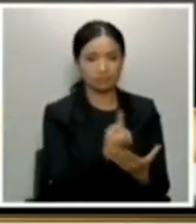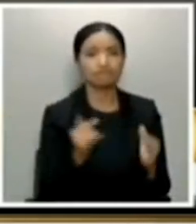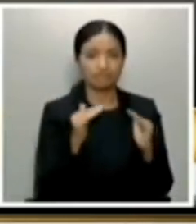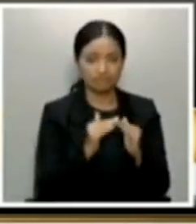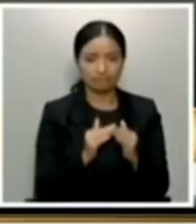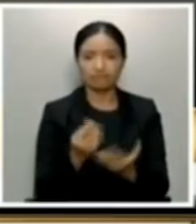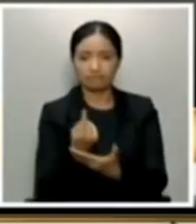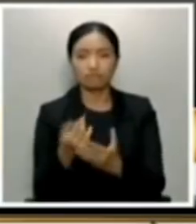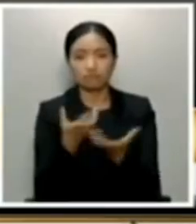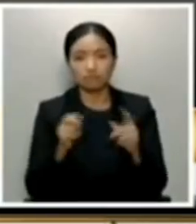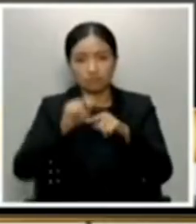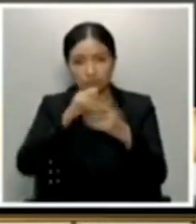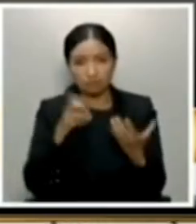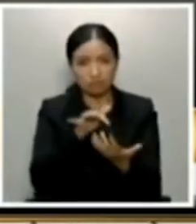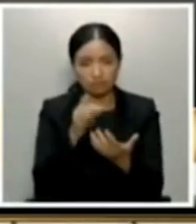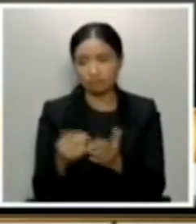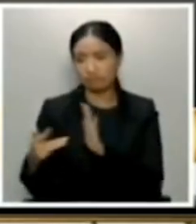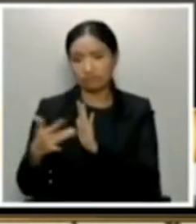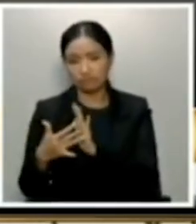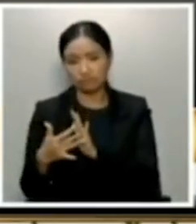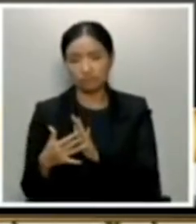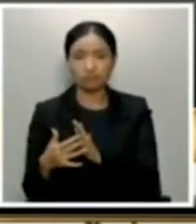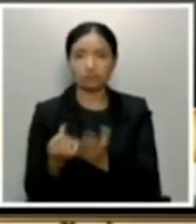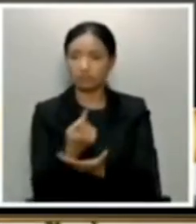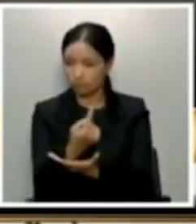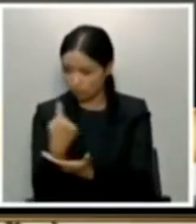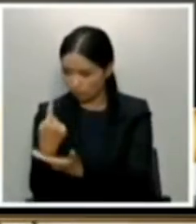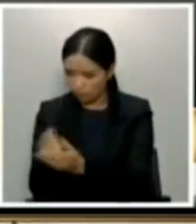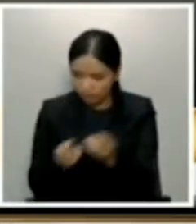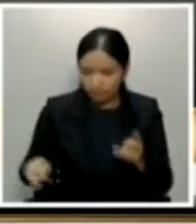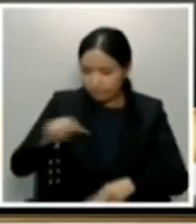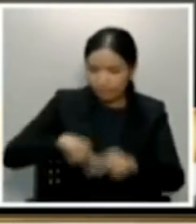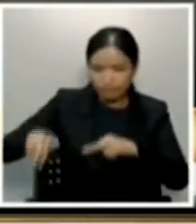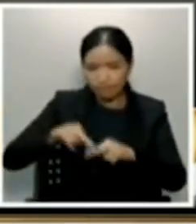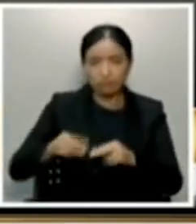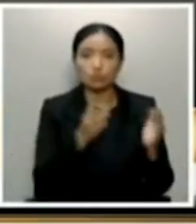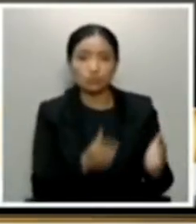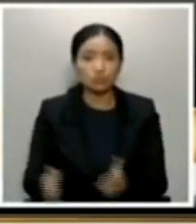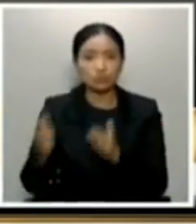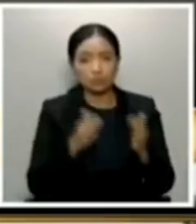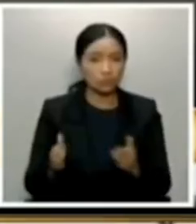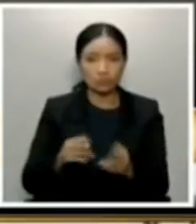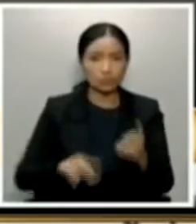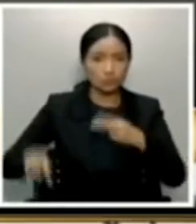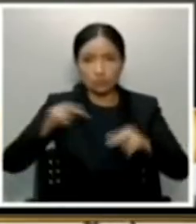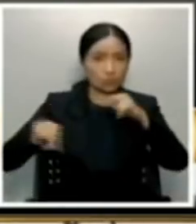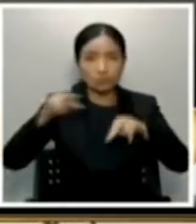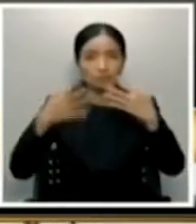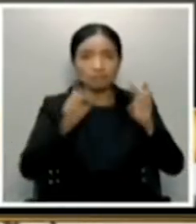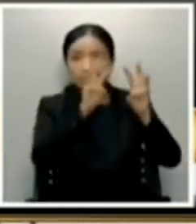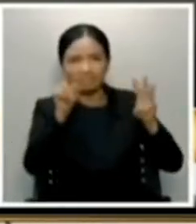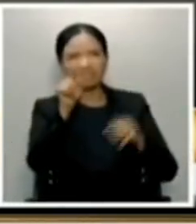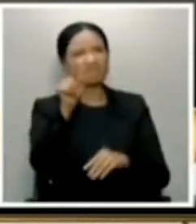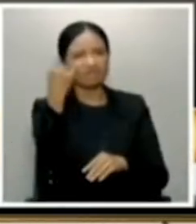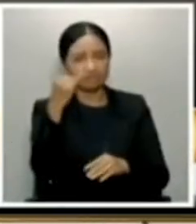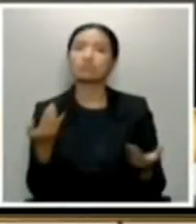นด้านสื่อสารมวลชนด้านเทคโนโลยีสารสนเทศเป็นผู้วินิจฉัยผ่านกระบวนการทางศาลตรวจสอบแล้วจึงสามารถสั่งปิดเว็